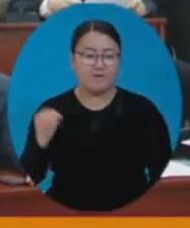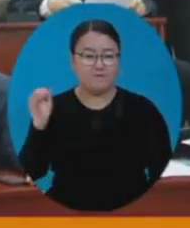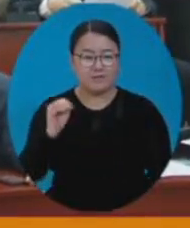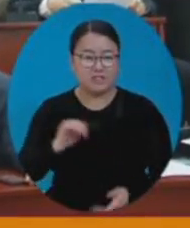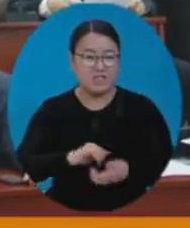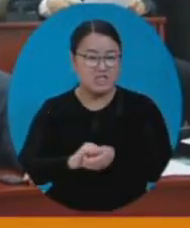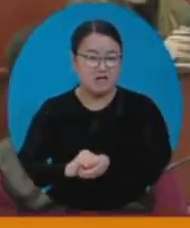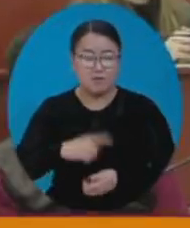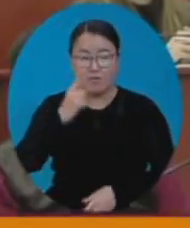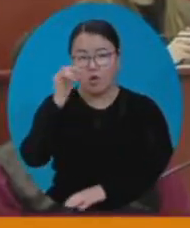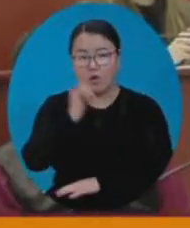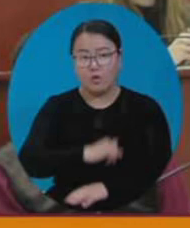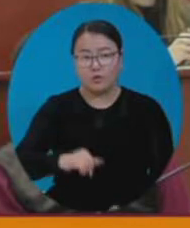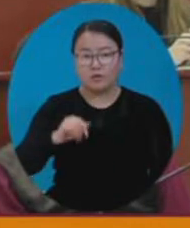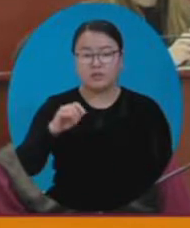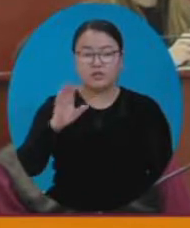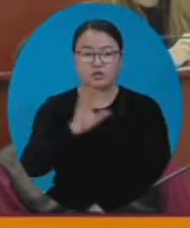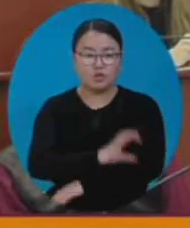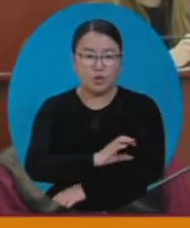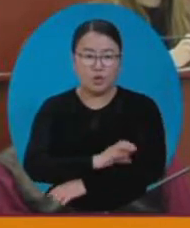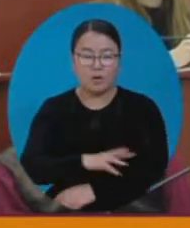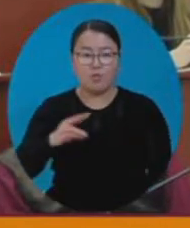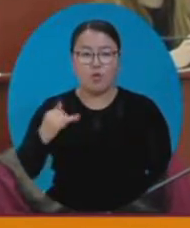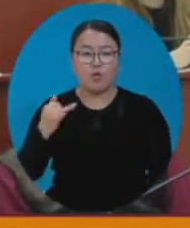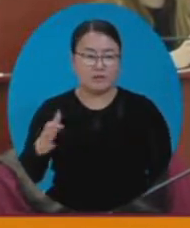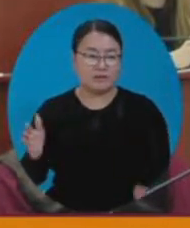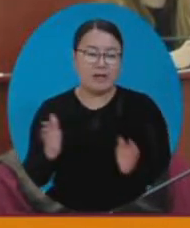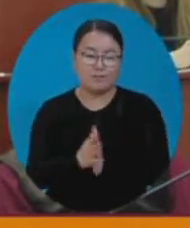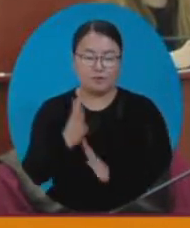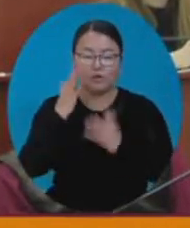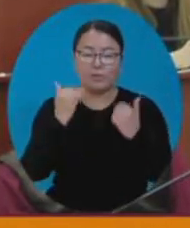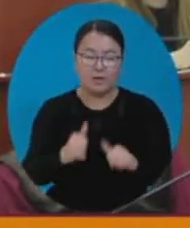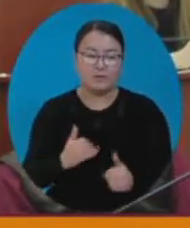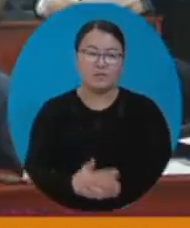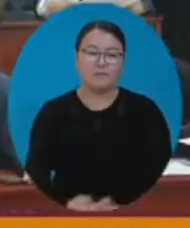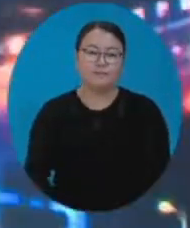Монгол улсын боловсролын их сургууль, Монгол улсын их сургууль хамтран зохион байгуулж байна.